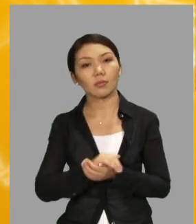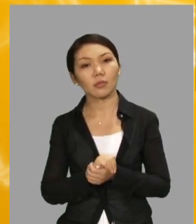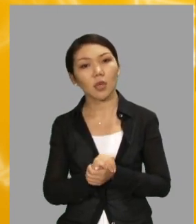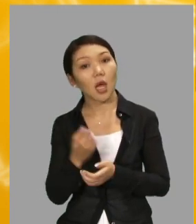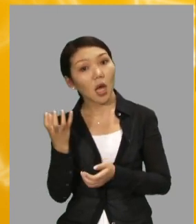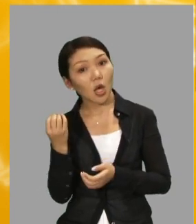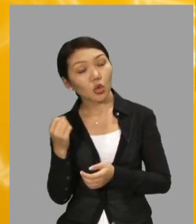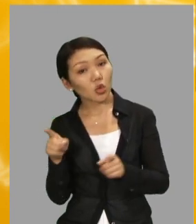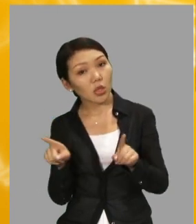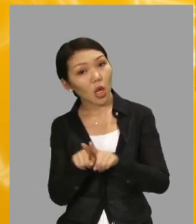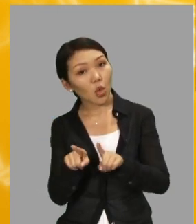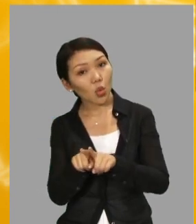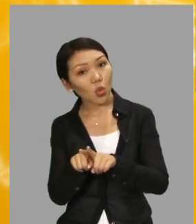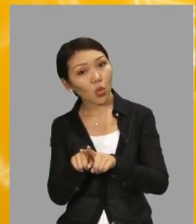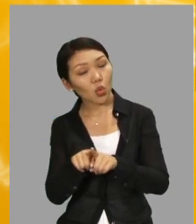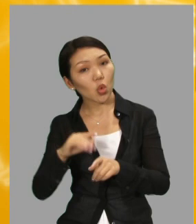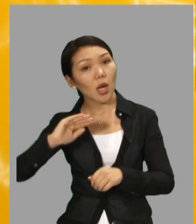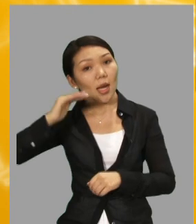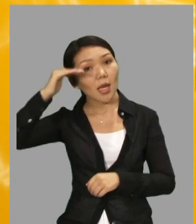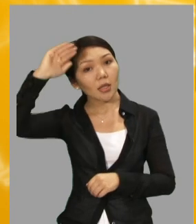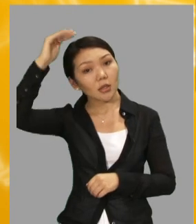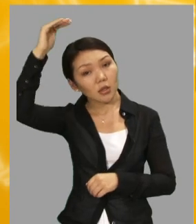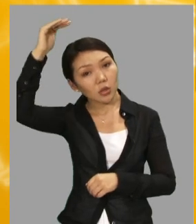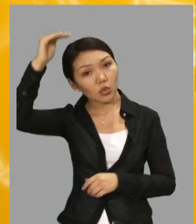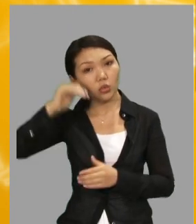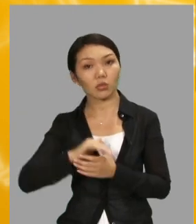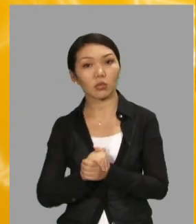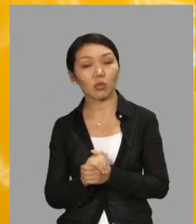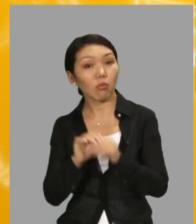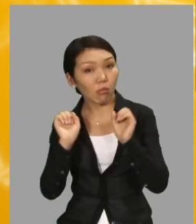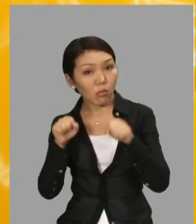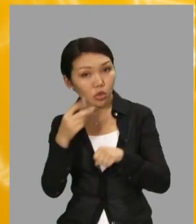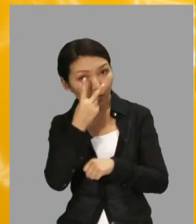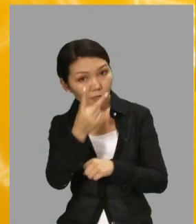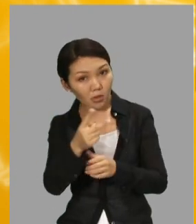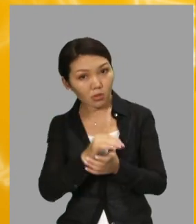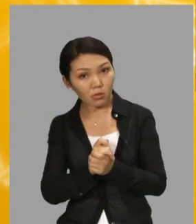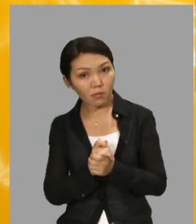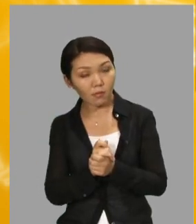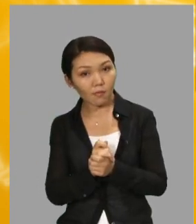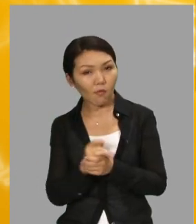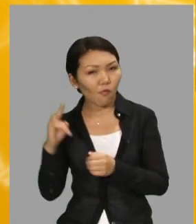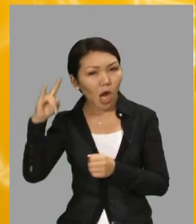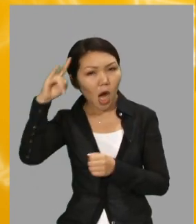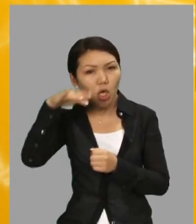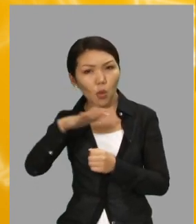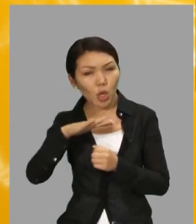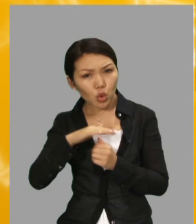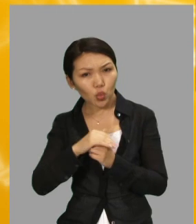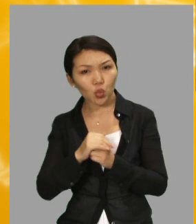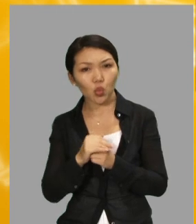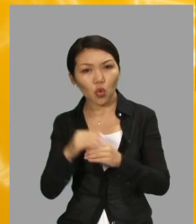А еще такую лестницу, эскалатор, можно видеть в аэропорту, в